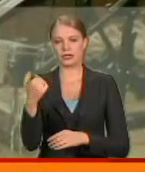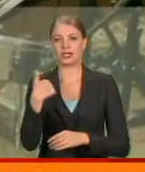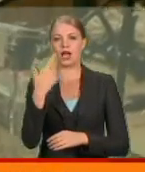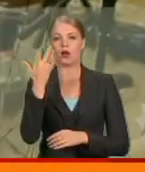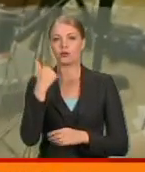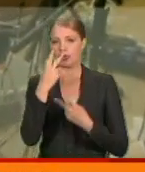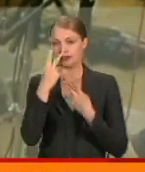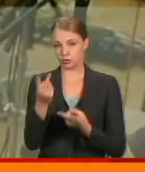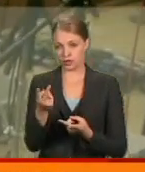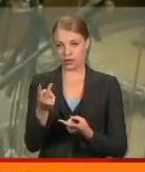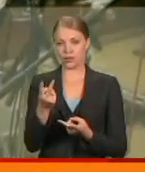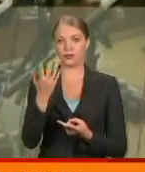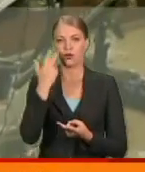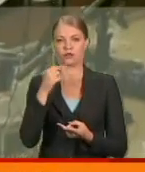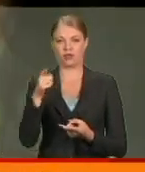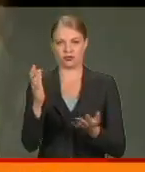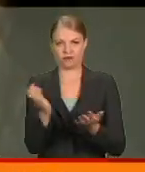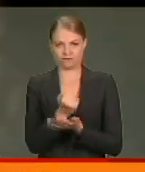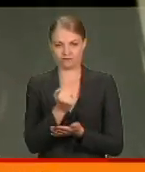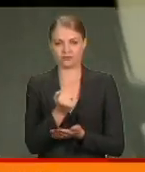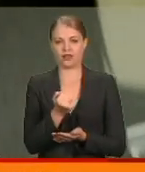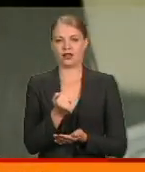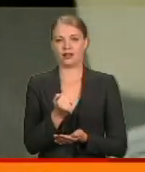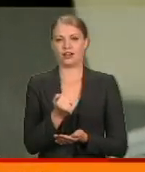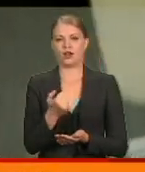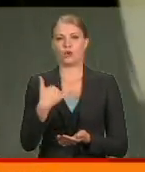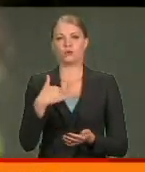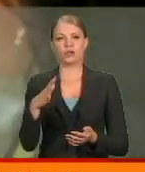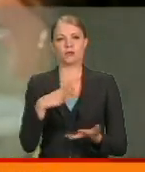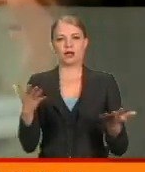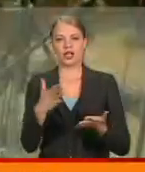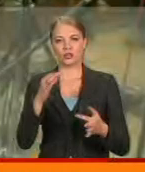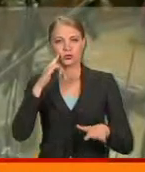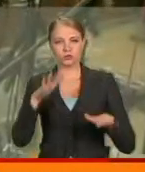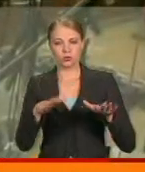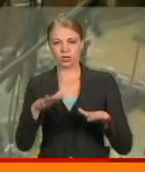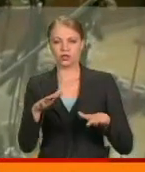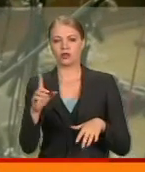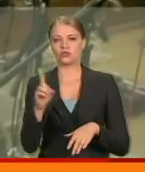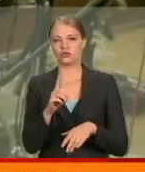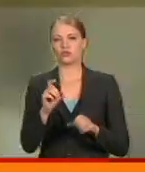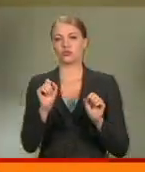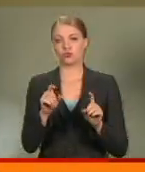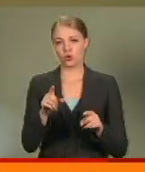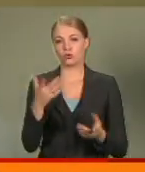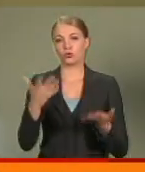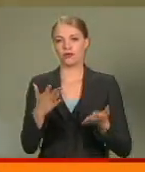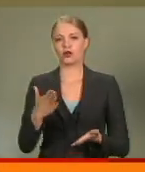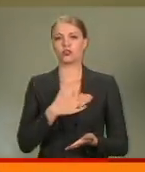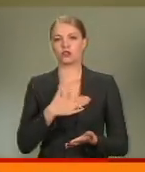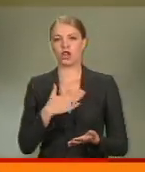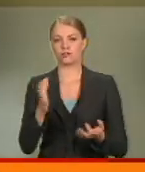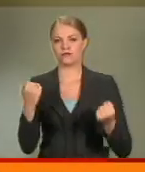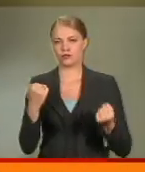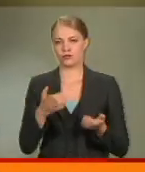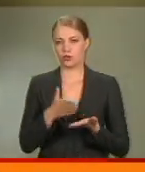коли дивилася, коли ти вигравала, у меня были какие-то сомнения по поводу того, что, ну, золото, наверное, в нашем виде спорта